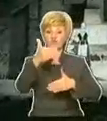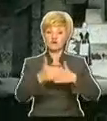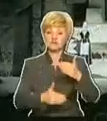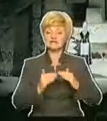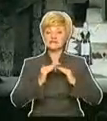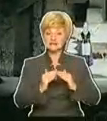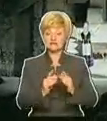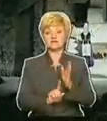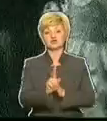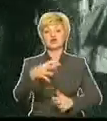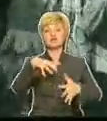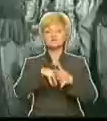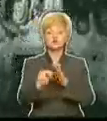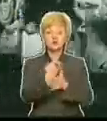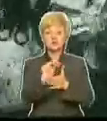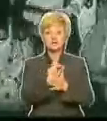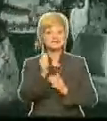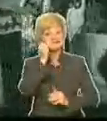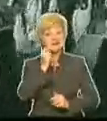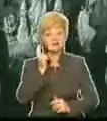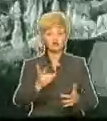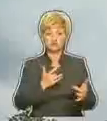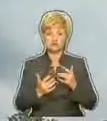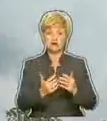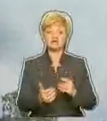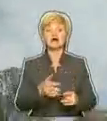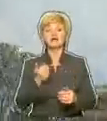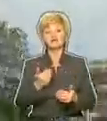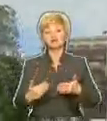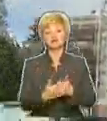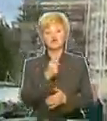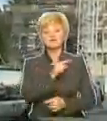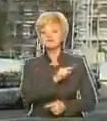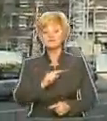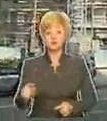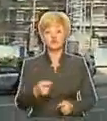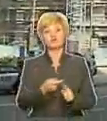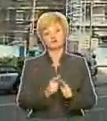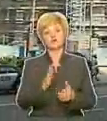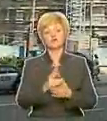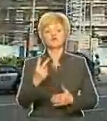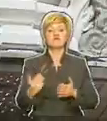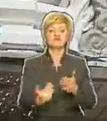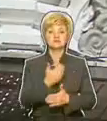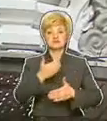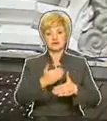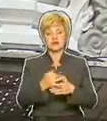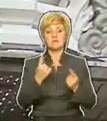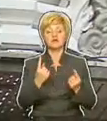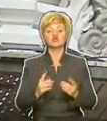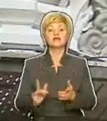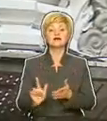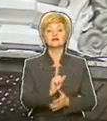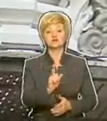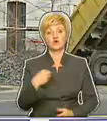приступают к внутренней отделке старейшего театра страны. А пока у актеров новый сезон, в котором зрители ожидают две премьеры и большие гастроли